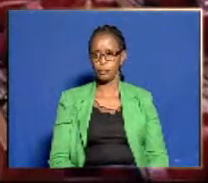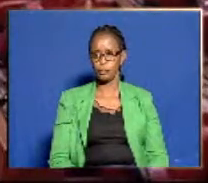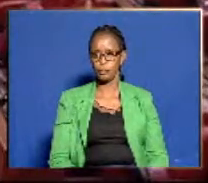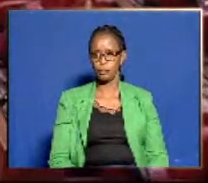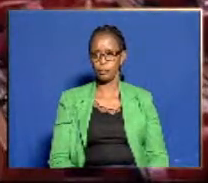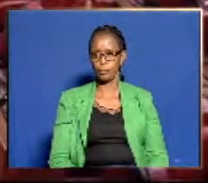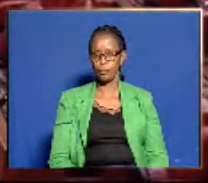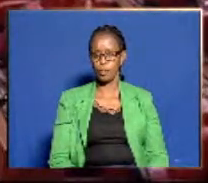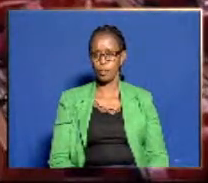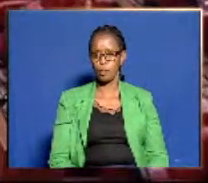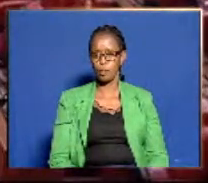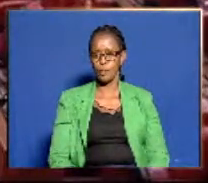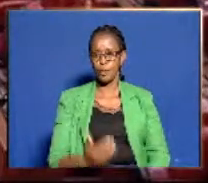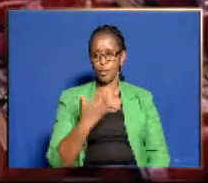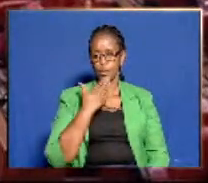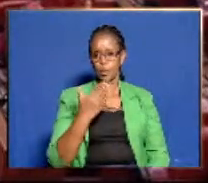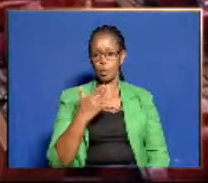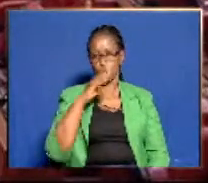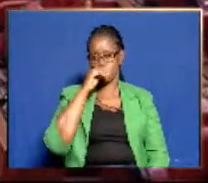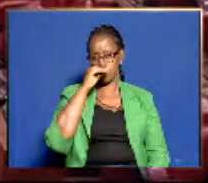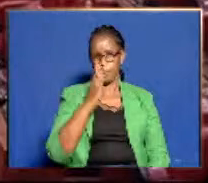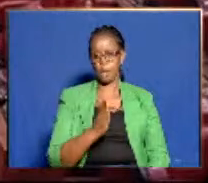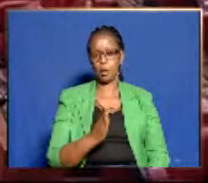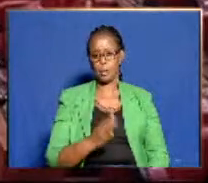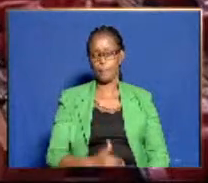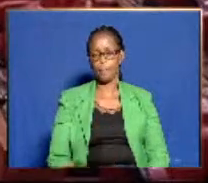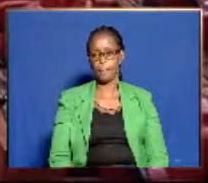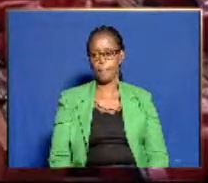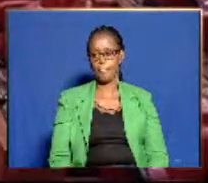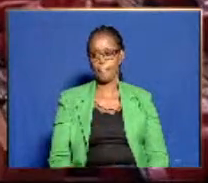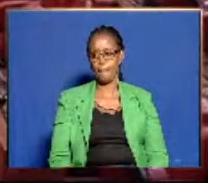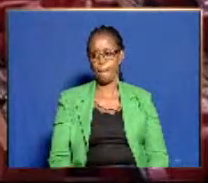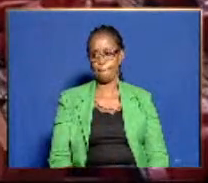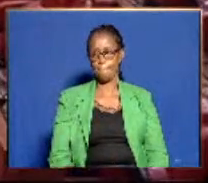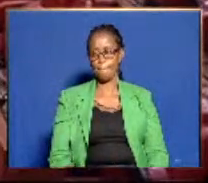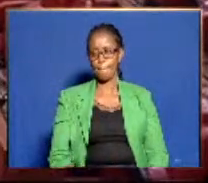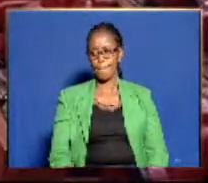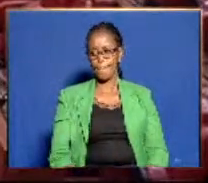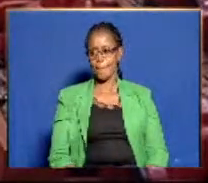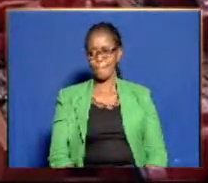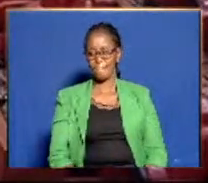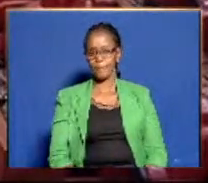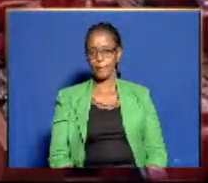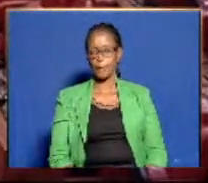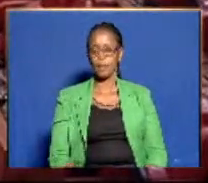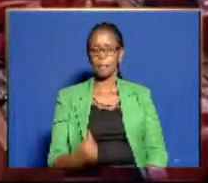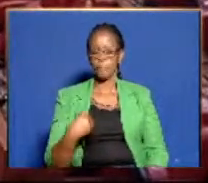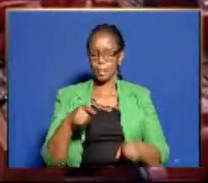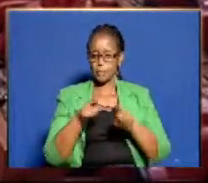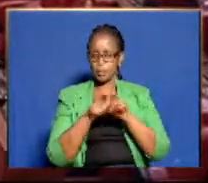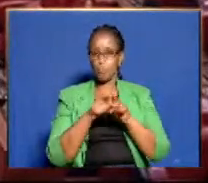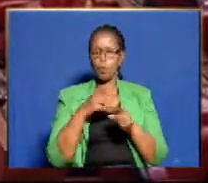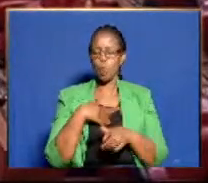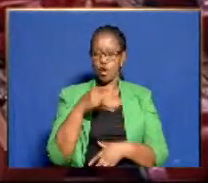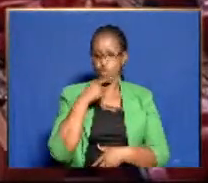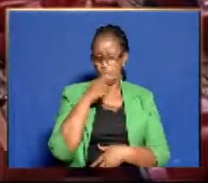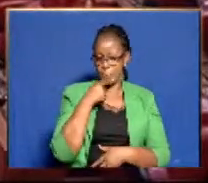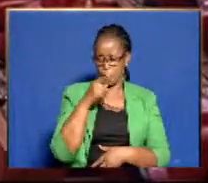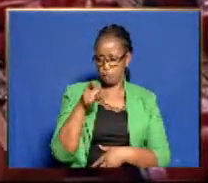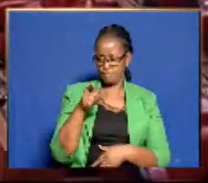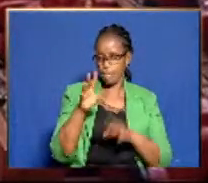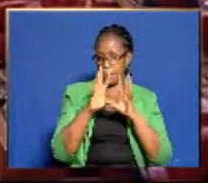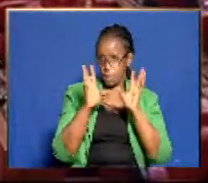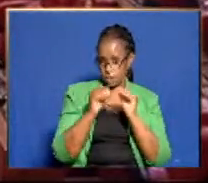Asante Bwana Spika kunipatia na mimi nafasi nami nipate kuzungumza katika hivi vipeo vya bajeti.